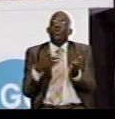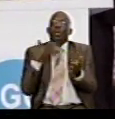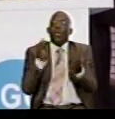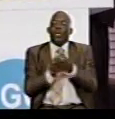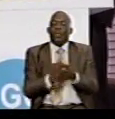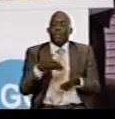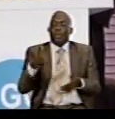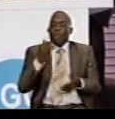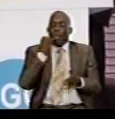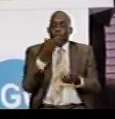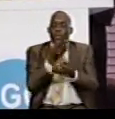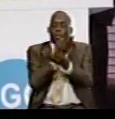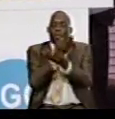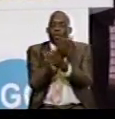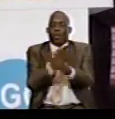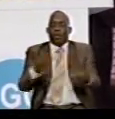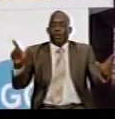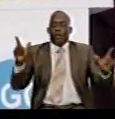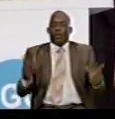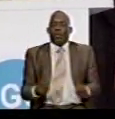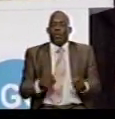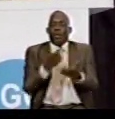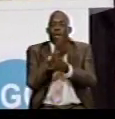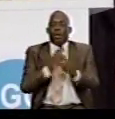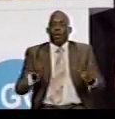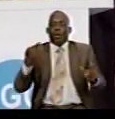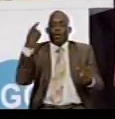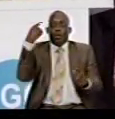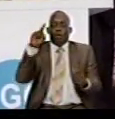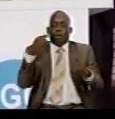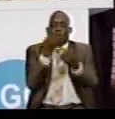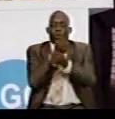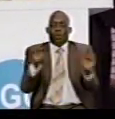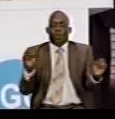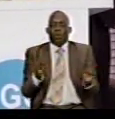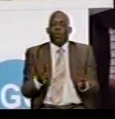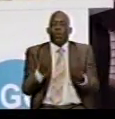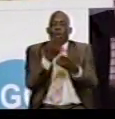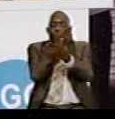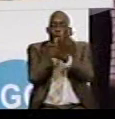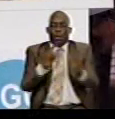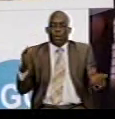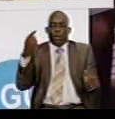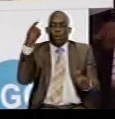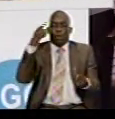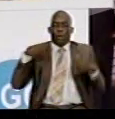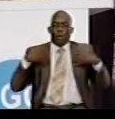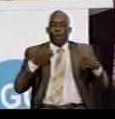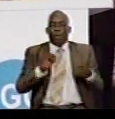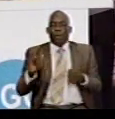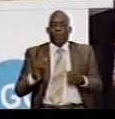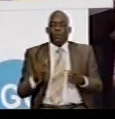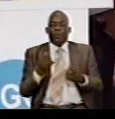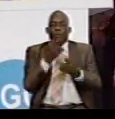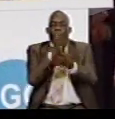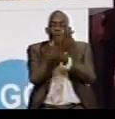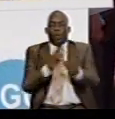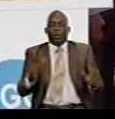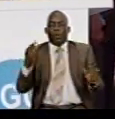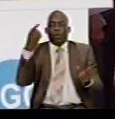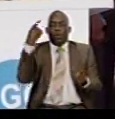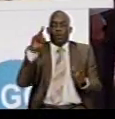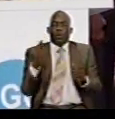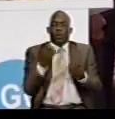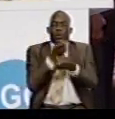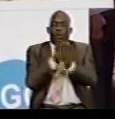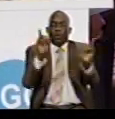a la liberté, for salvation. La liberté du salut. Liberty for healing. La liberté pour la guérison. Liberty for deliverance. La liberté pour